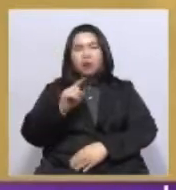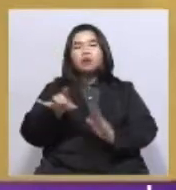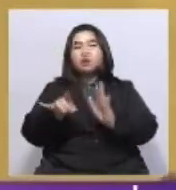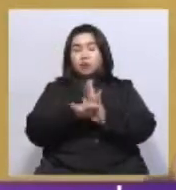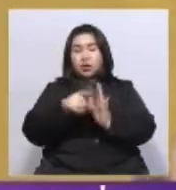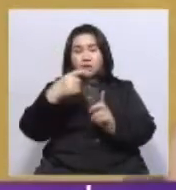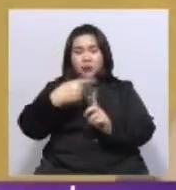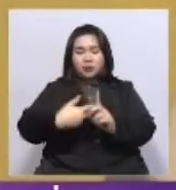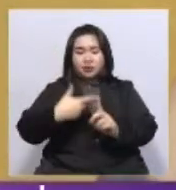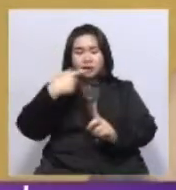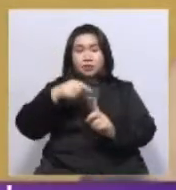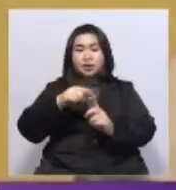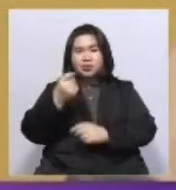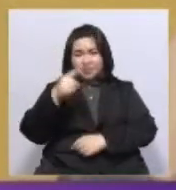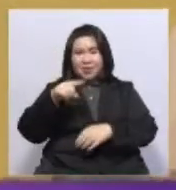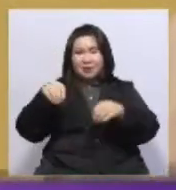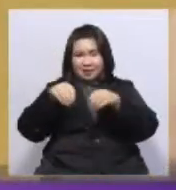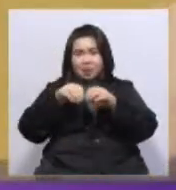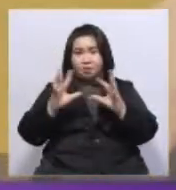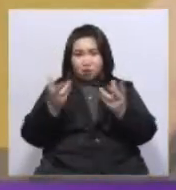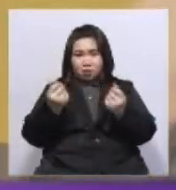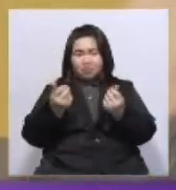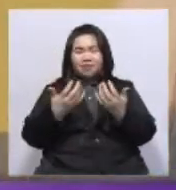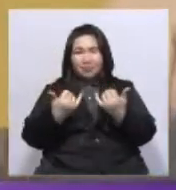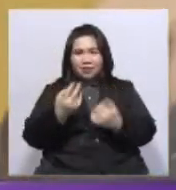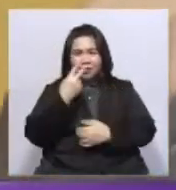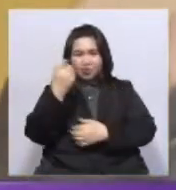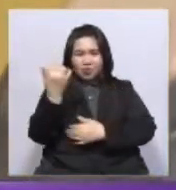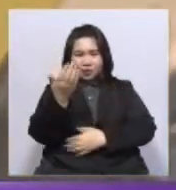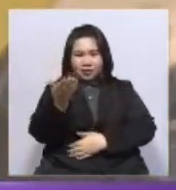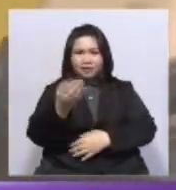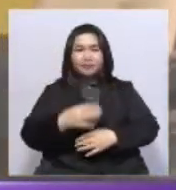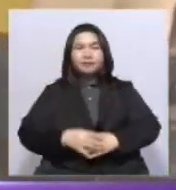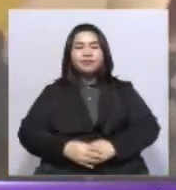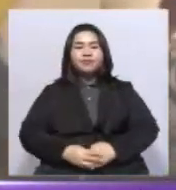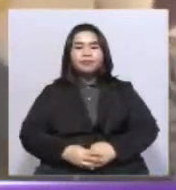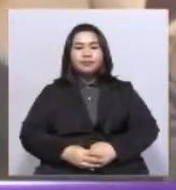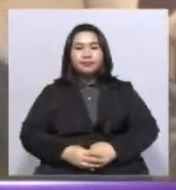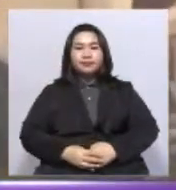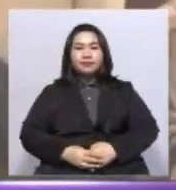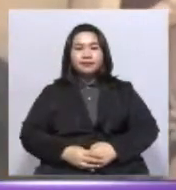จนถึงวันที่11มีนาคมนี้เท่านั้นสำหรับช่วงนี้กลับไปทางสถานีก่อนค่ะ